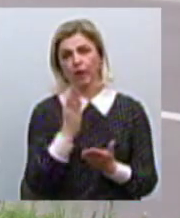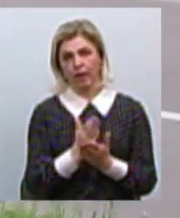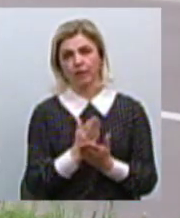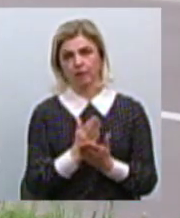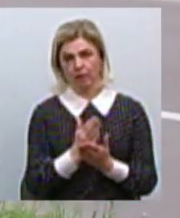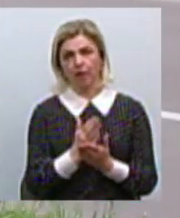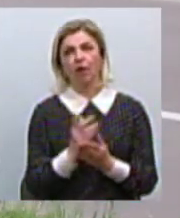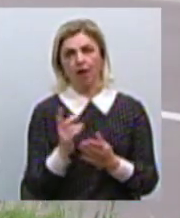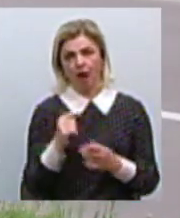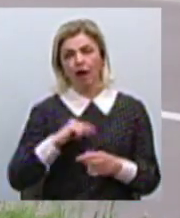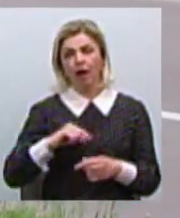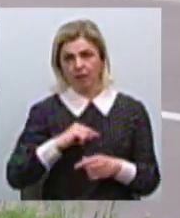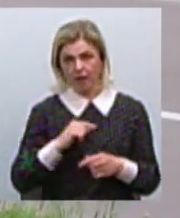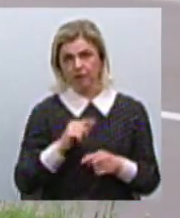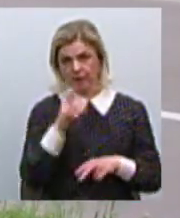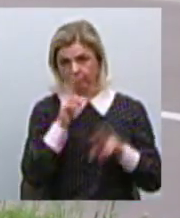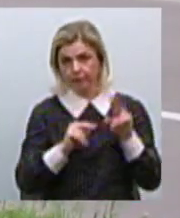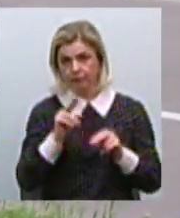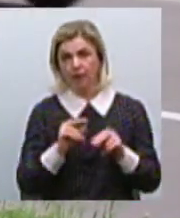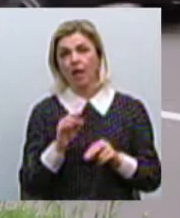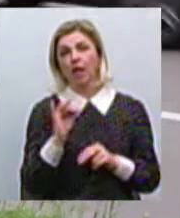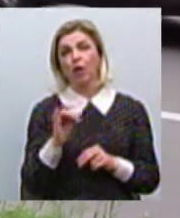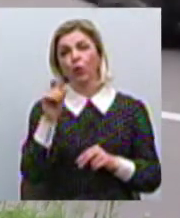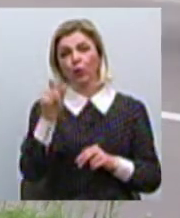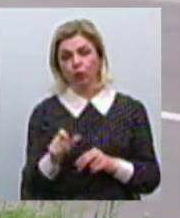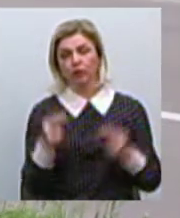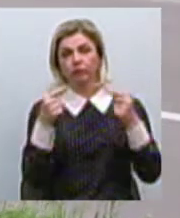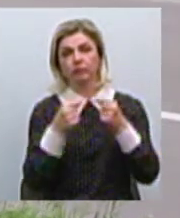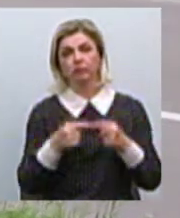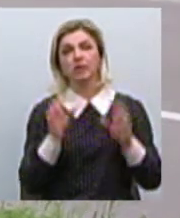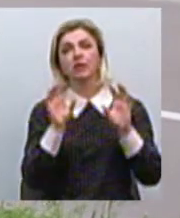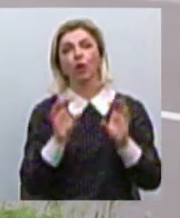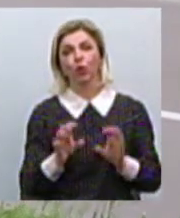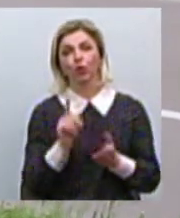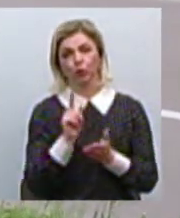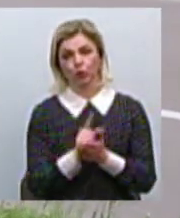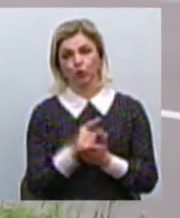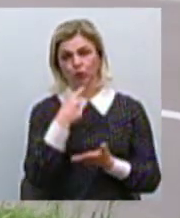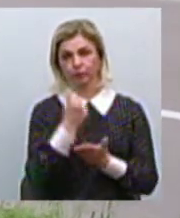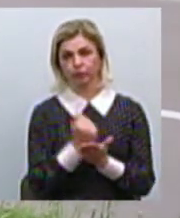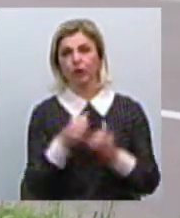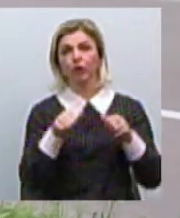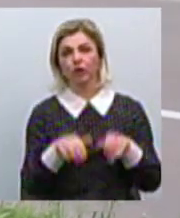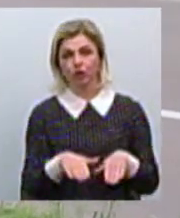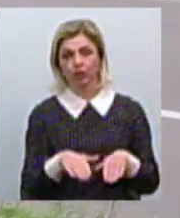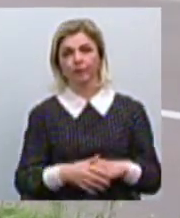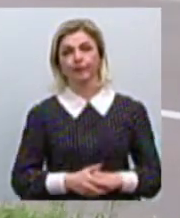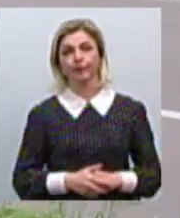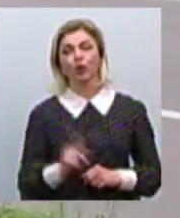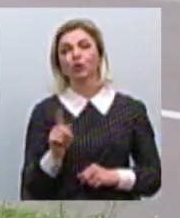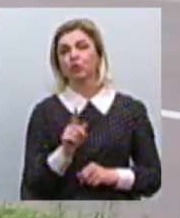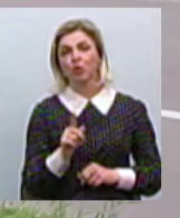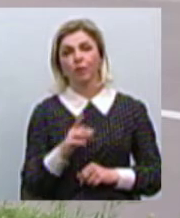характеристики. І тому все-таки людина, і відповідно до законодавства нашого, повинна прийняти остаточне рішення. Для того, щоб не